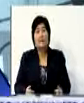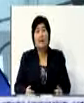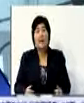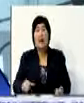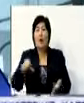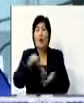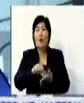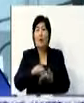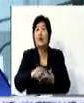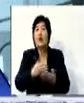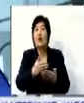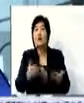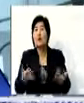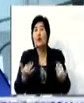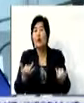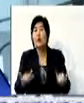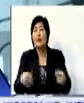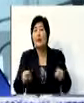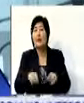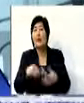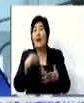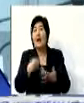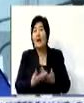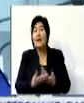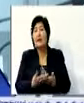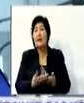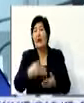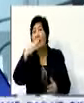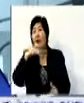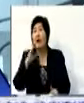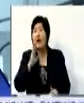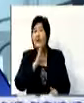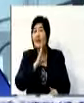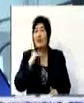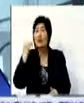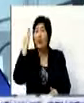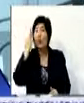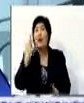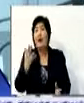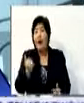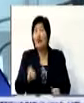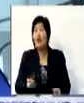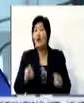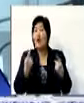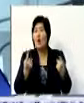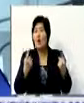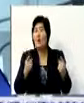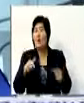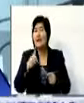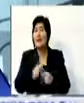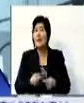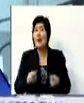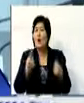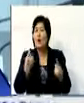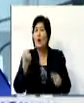отбасында соны бүгінге бағдарлар отырған ата-аналарымыздың еңбектері әрине қомақты, ең үлкен